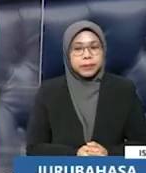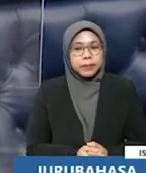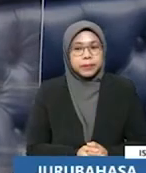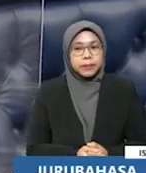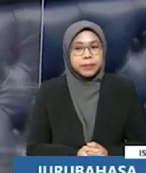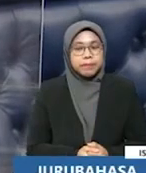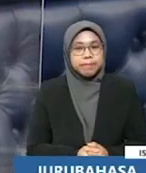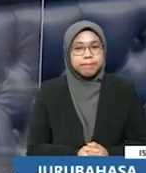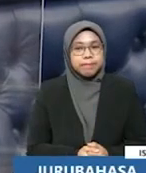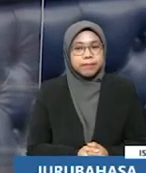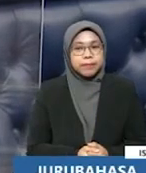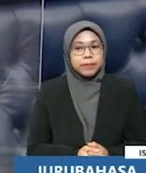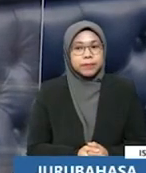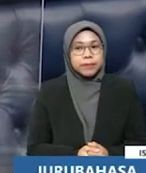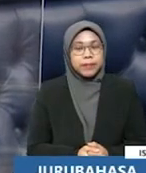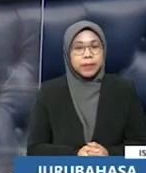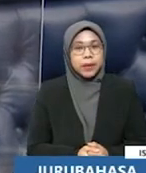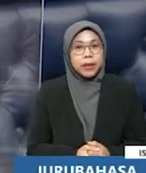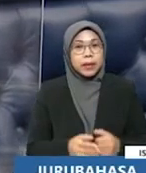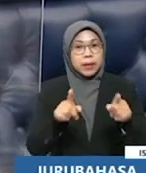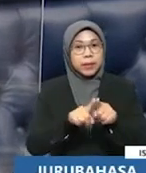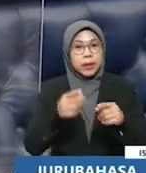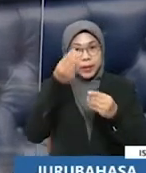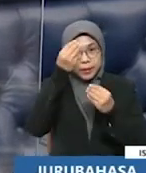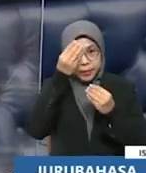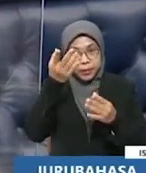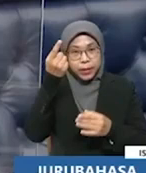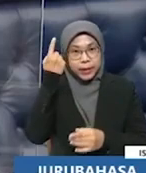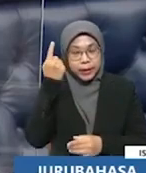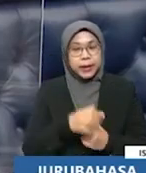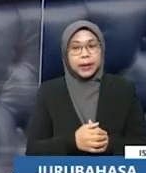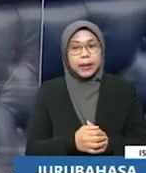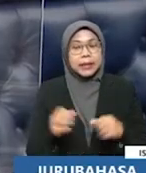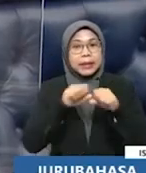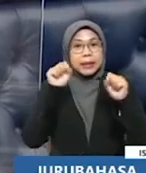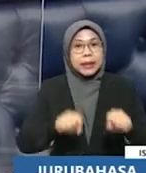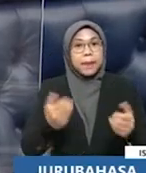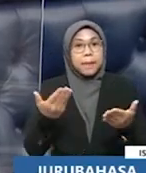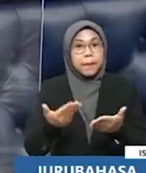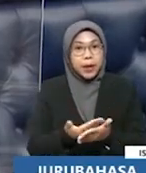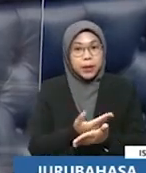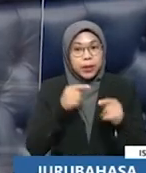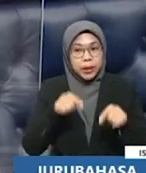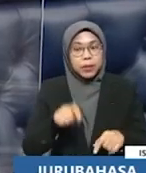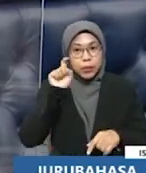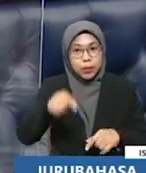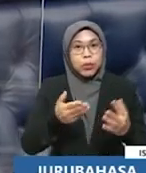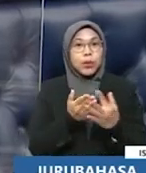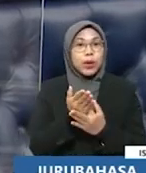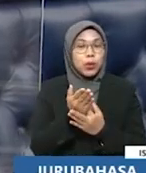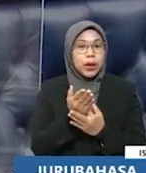Baik, Yang Hormat, seperti mana saya katakan tadi, sistem baru ini harus